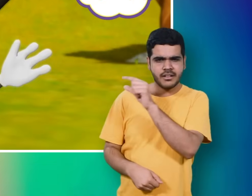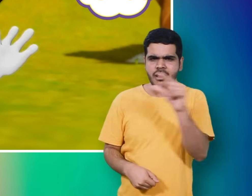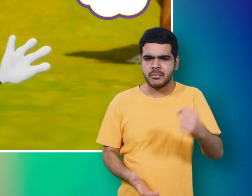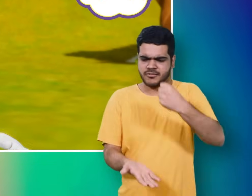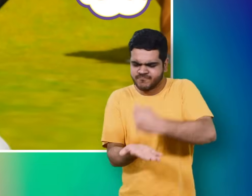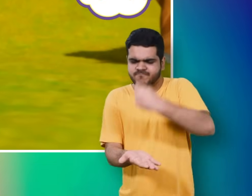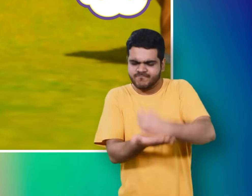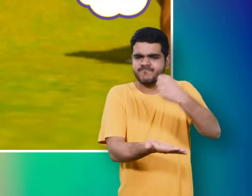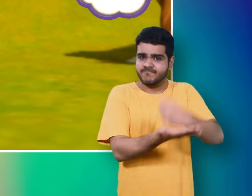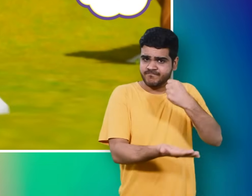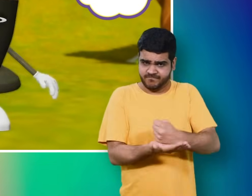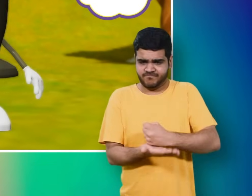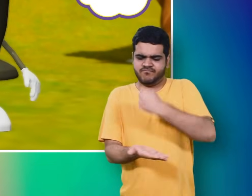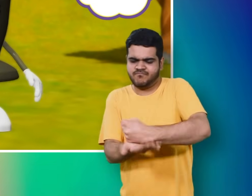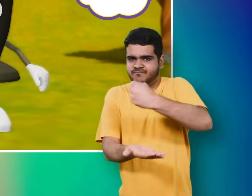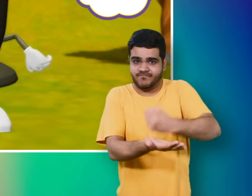ओ से उखली,